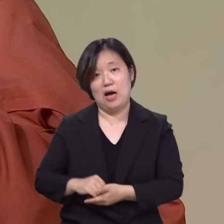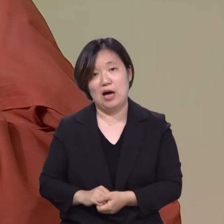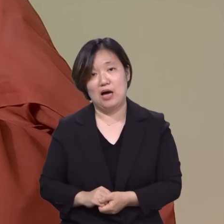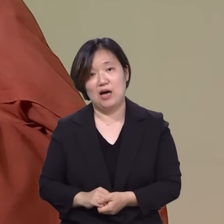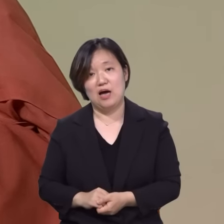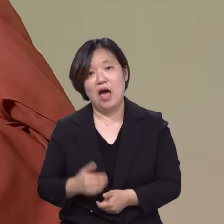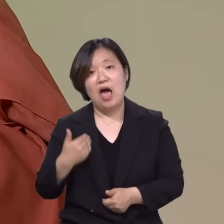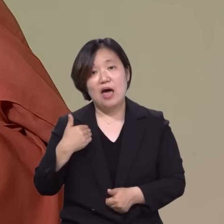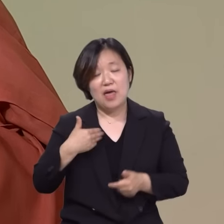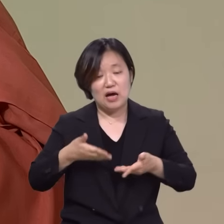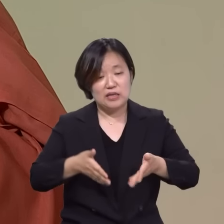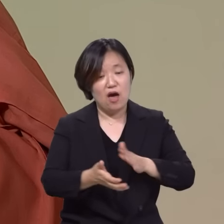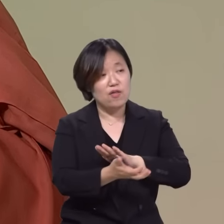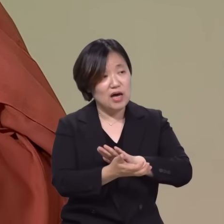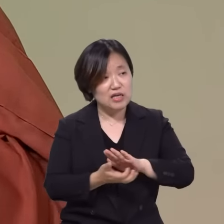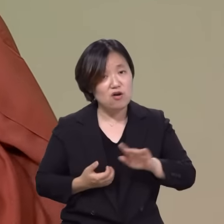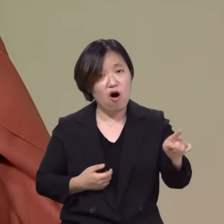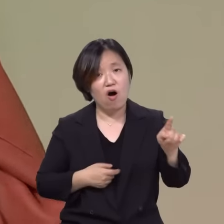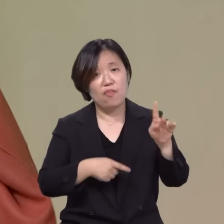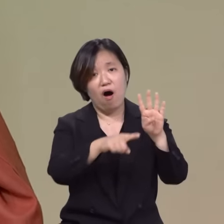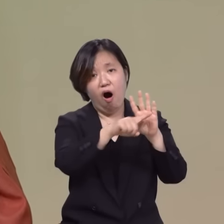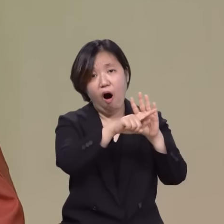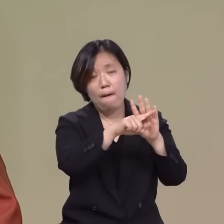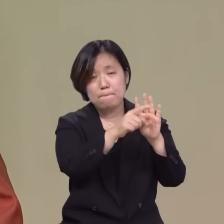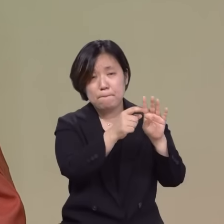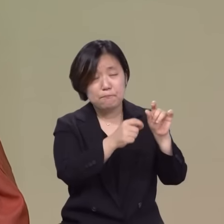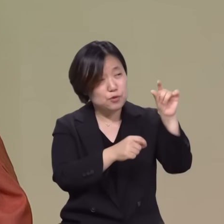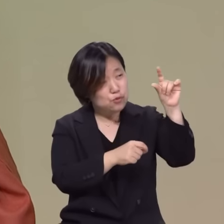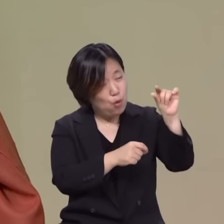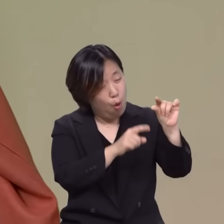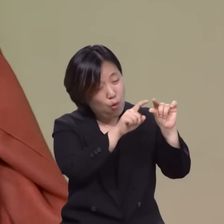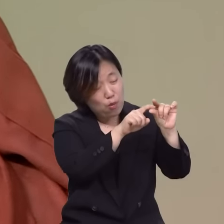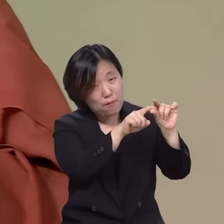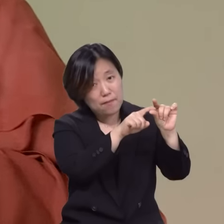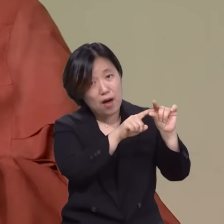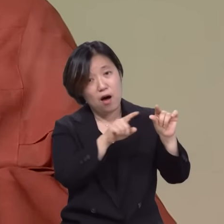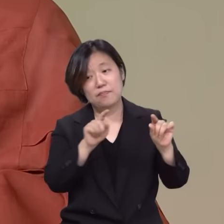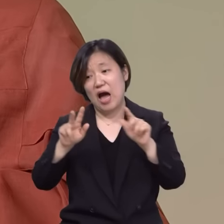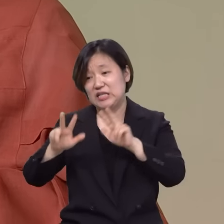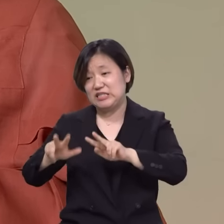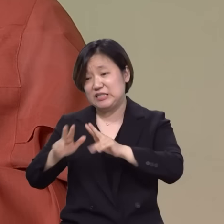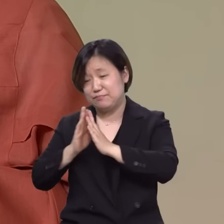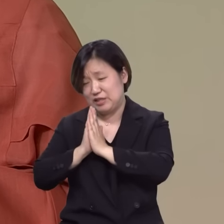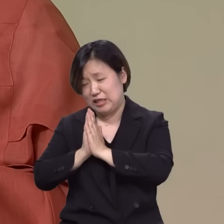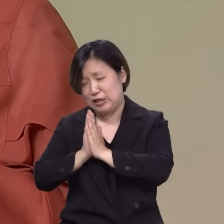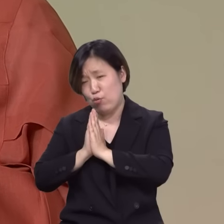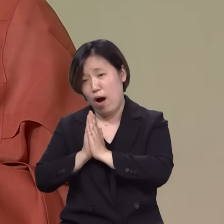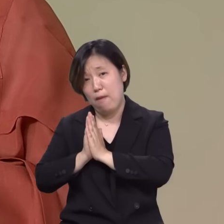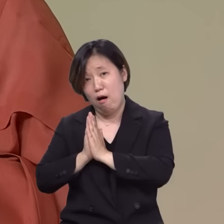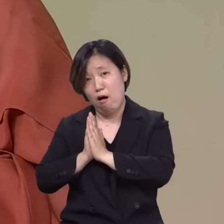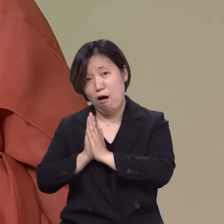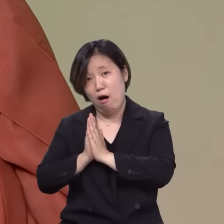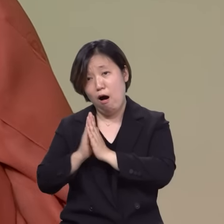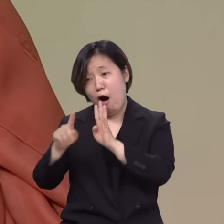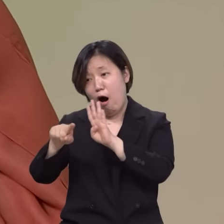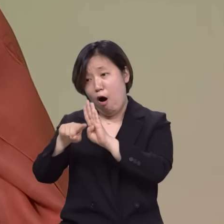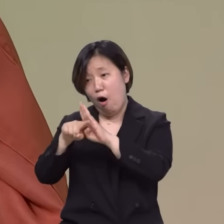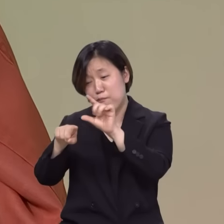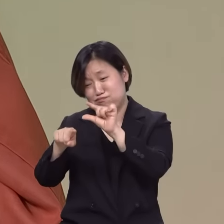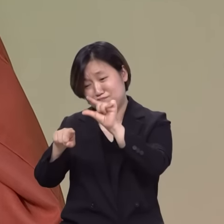빚이 적은 사람들은 이번 생에 조금만 기도해도 업장을 빨리 소멸할 수 있지만